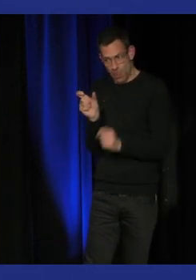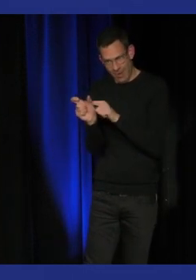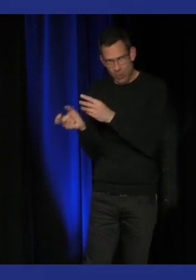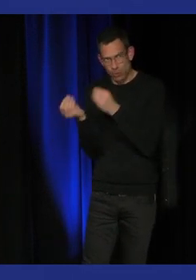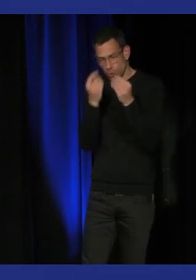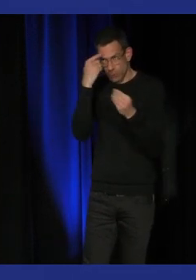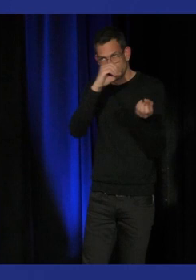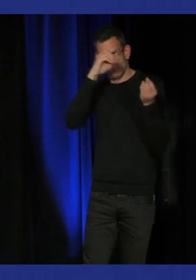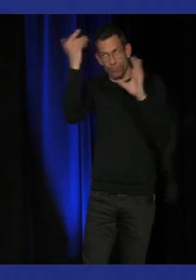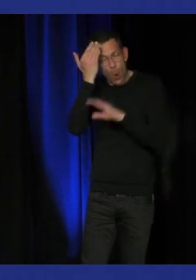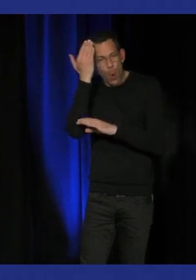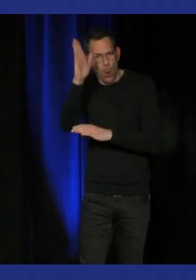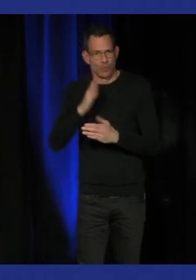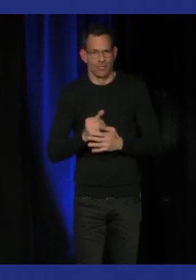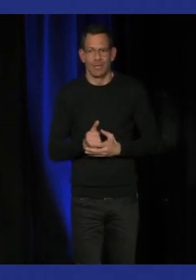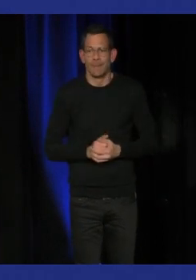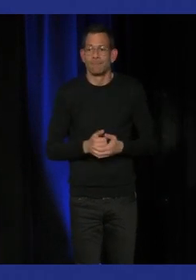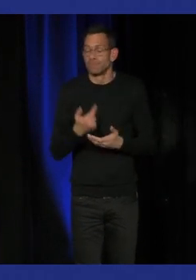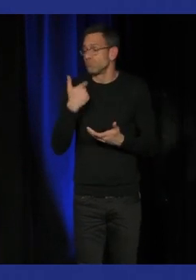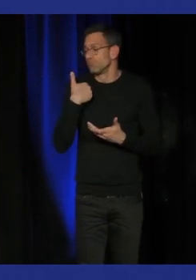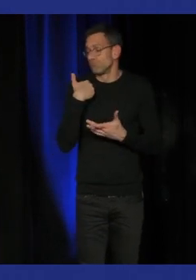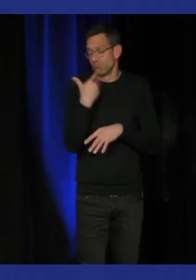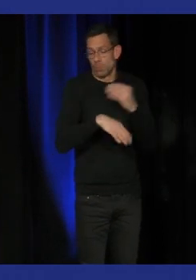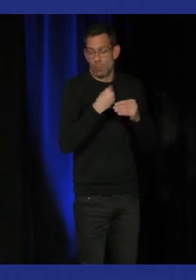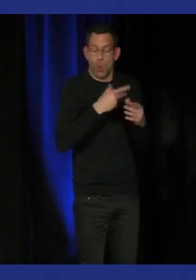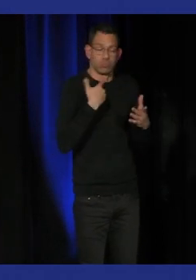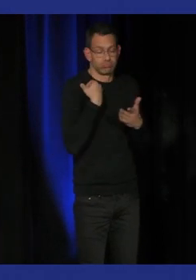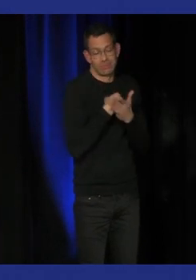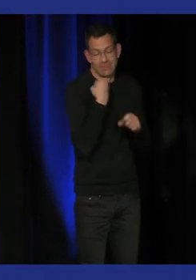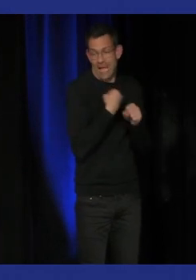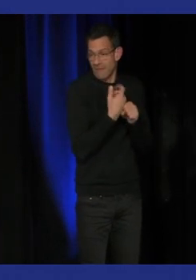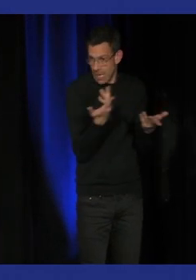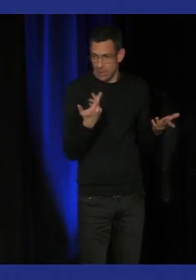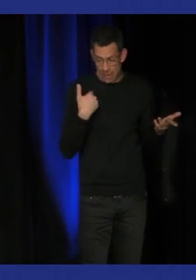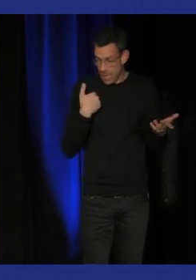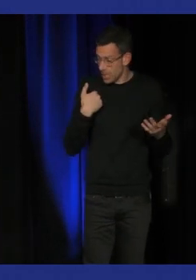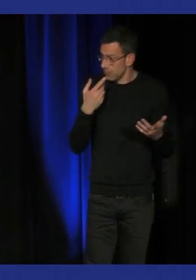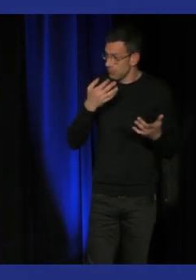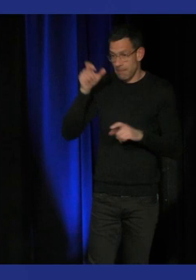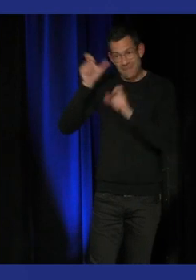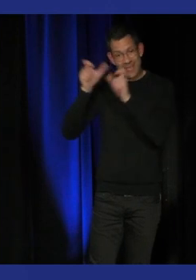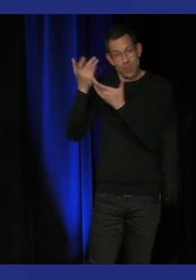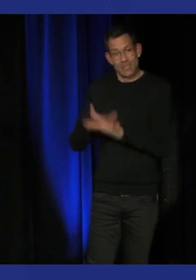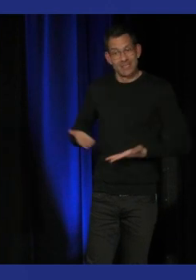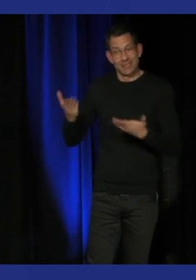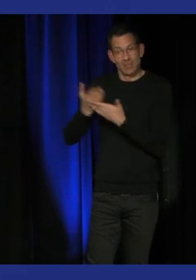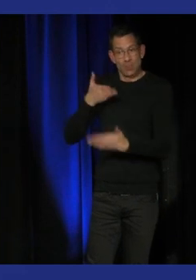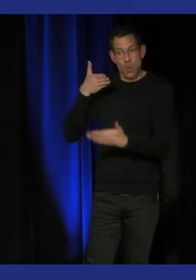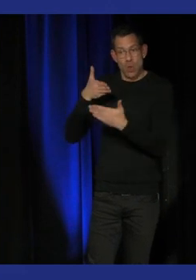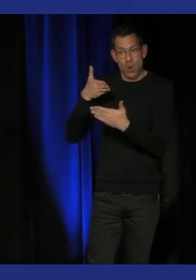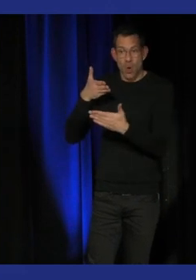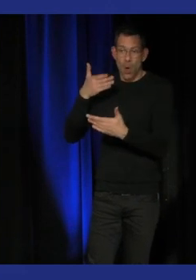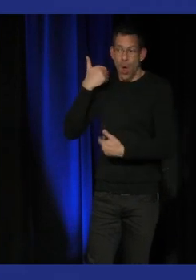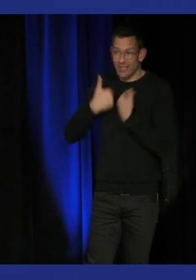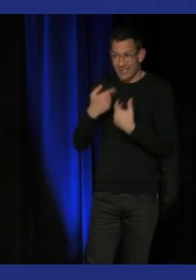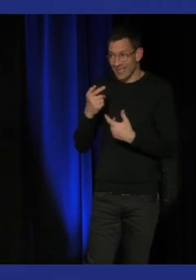autrement. Et dans l'univers dans lequel j'évolue, on ne parle pas de personnes en situation de handicap. Par contre, on passe son temps à parler de situation